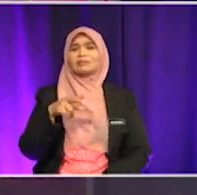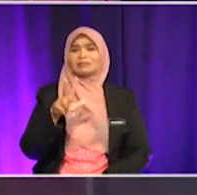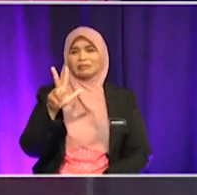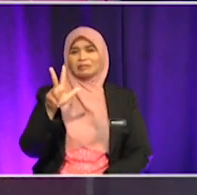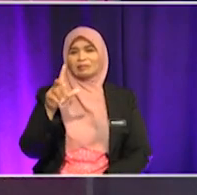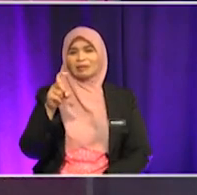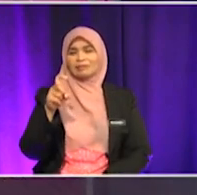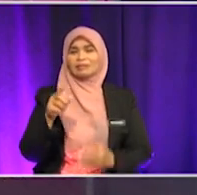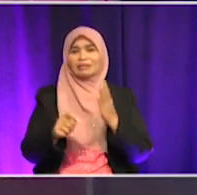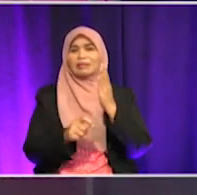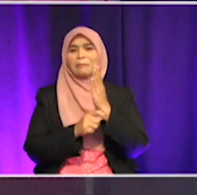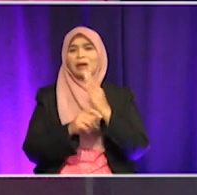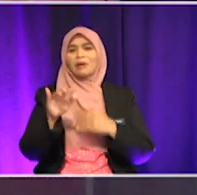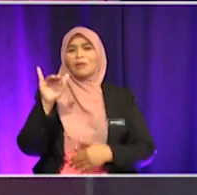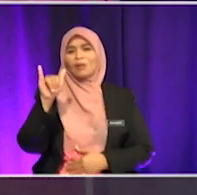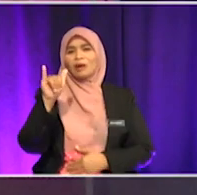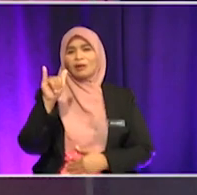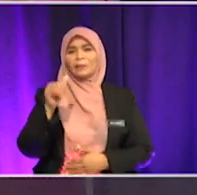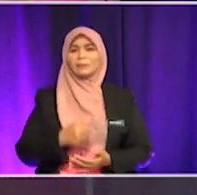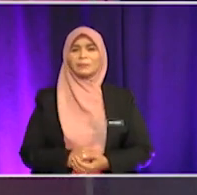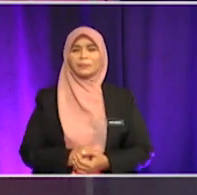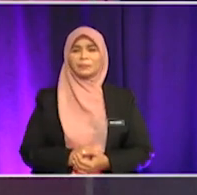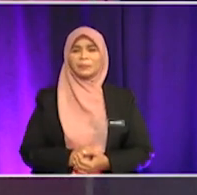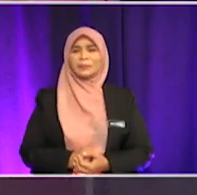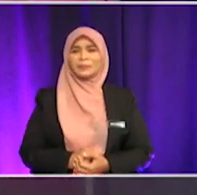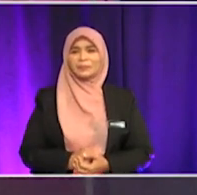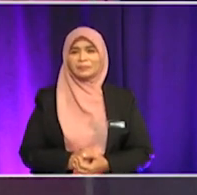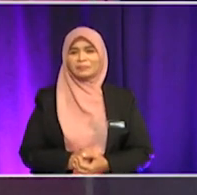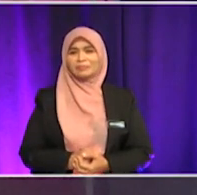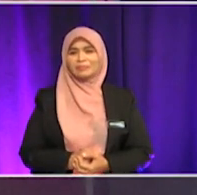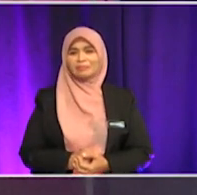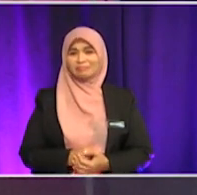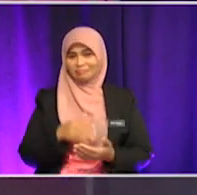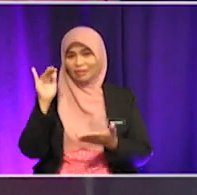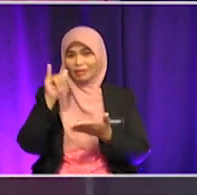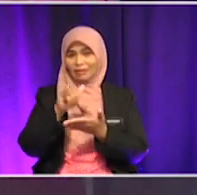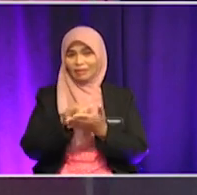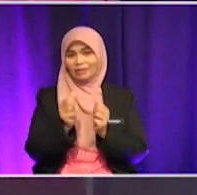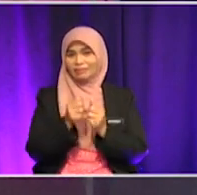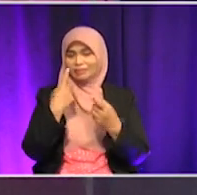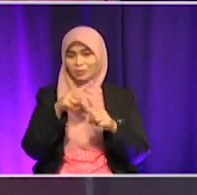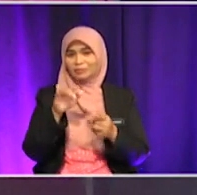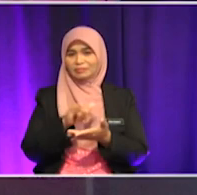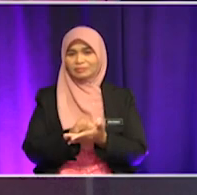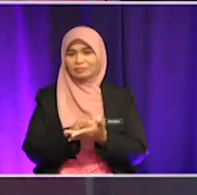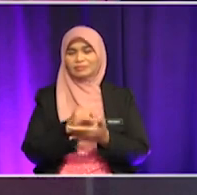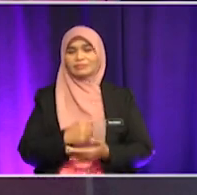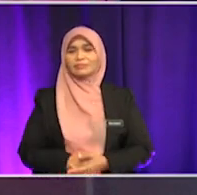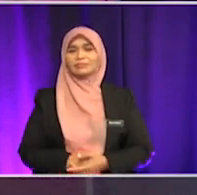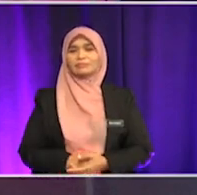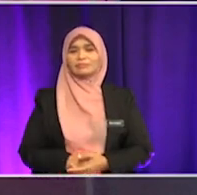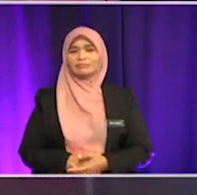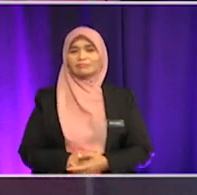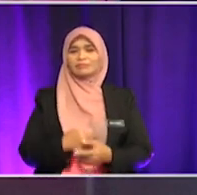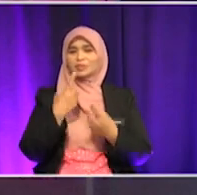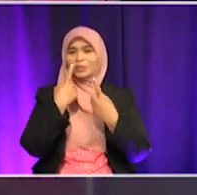y. 3x tambah y. Rumus algebra lah ni? Rumus algebra. Irfan yakin dengan jawapan tu? Yakin cikgu. Yakin.